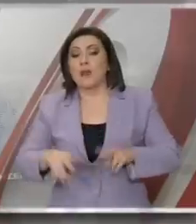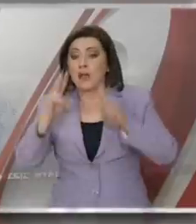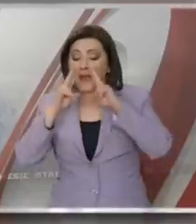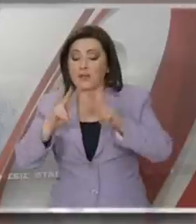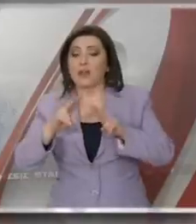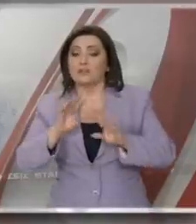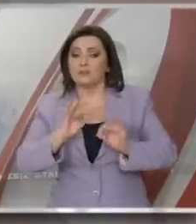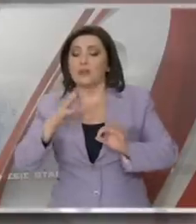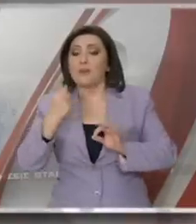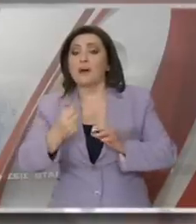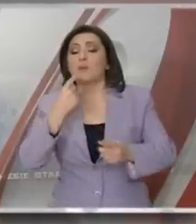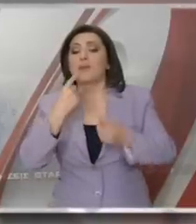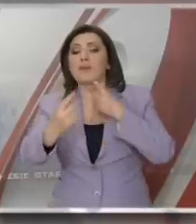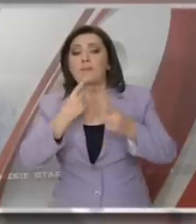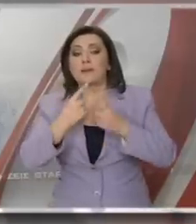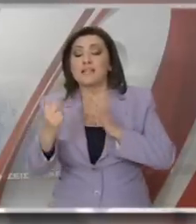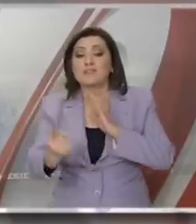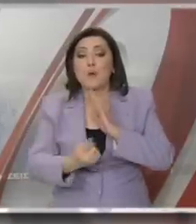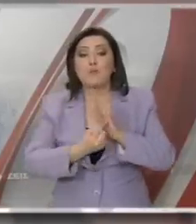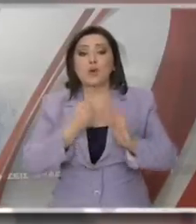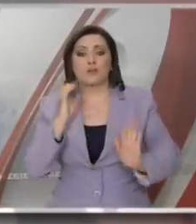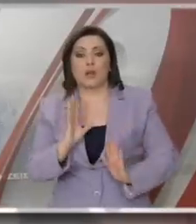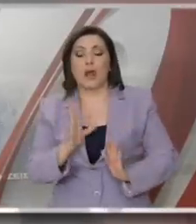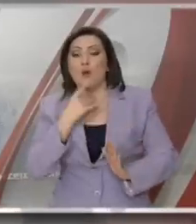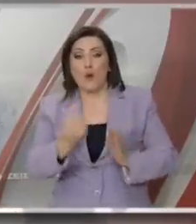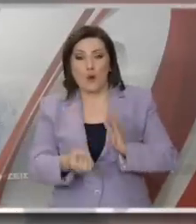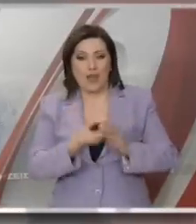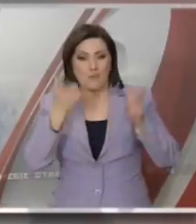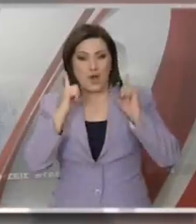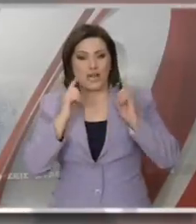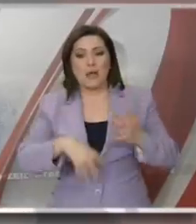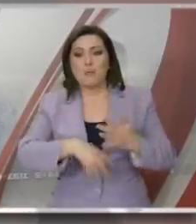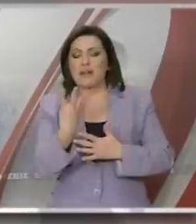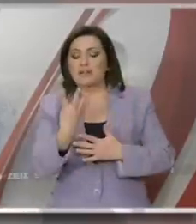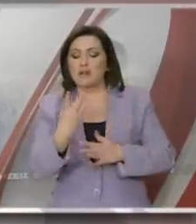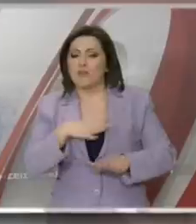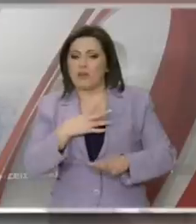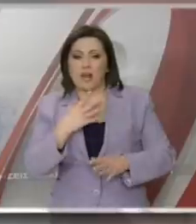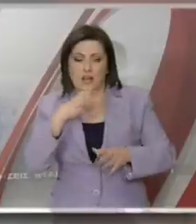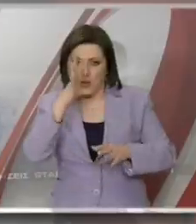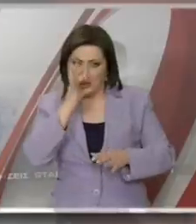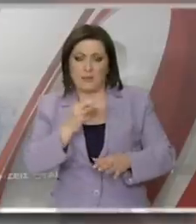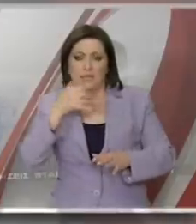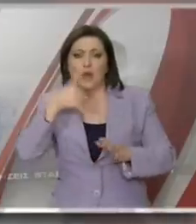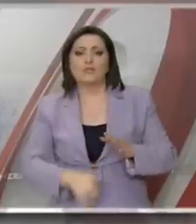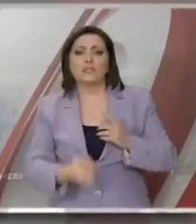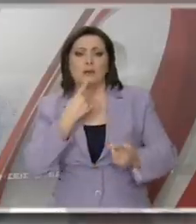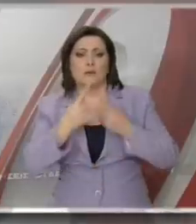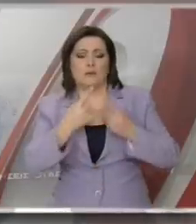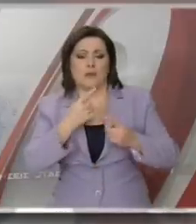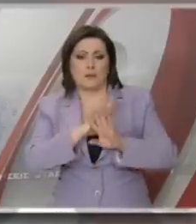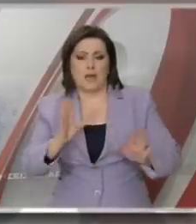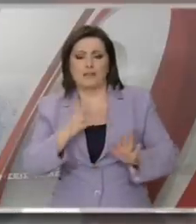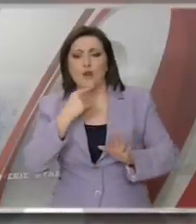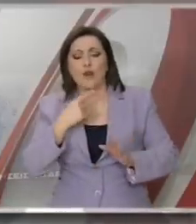διαπραγμάτευση και θα υπάρξει πρώτη φορά διαπραγμάτευση για γιατί νέα δημοκρατία και πασοκ τόσο καιρό δεν μπορούσαν και δεν θέλαν να κάνουν διαπραγμάτευση γιατί το μνημόνιο το πιστεύουν εμείς